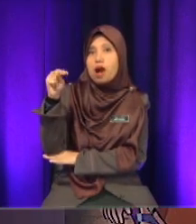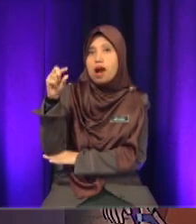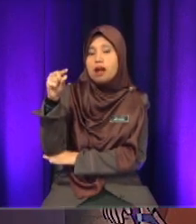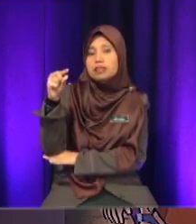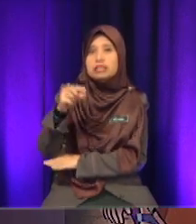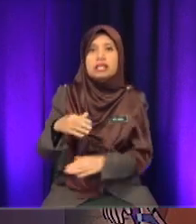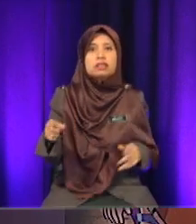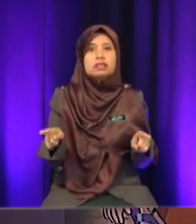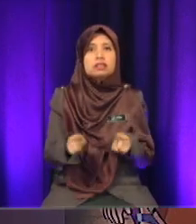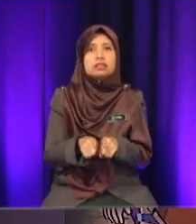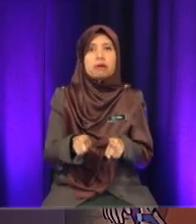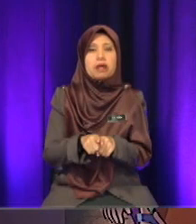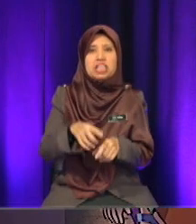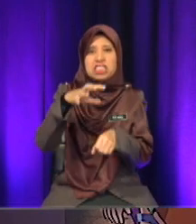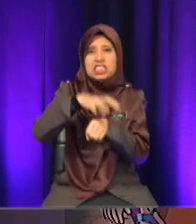macam